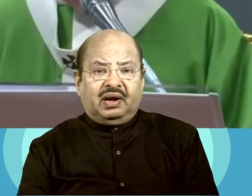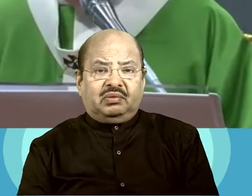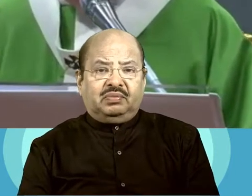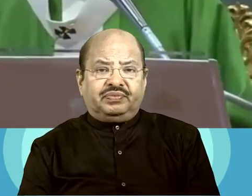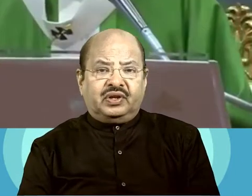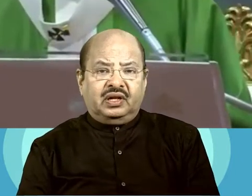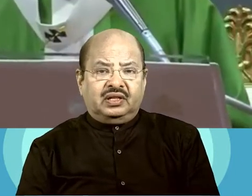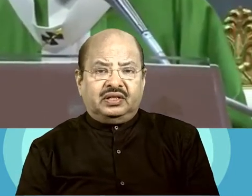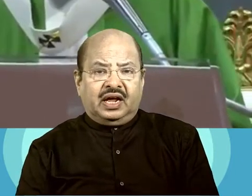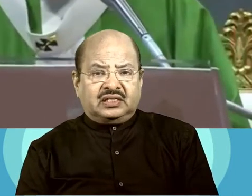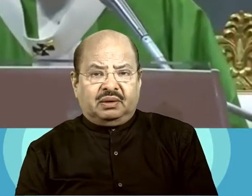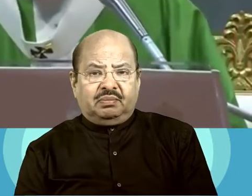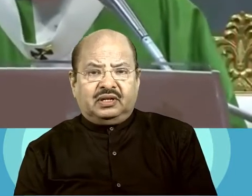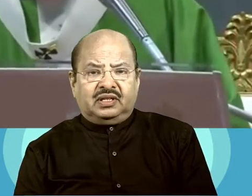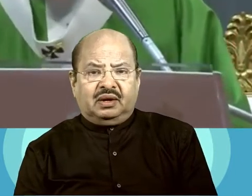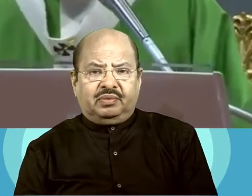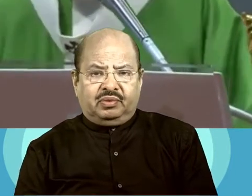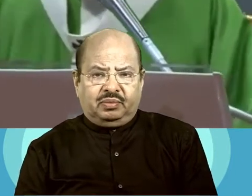ലൈംഗികപരവും